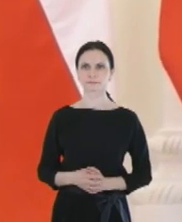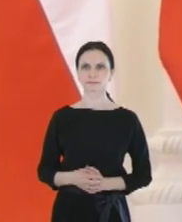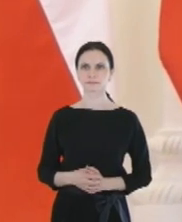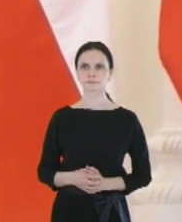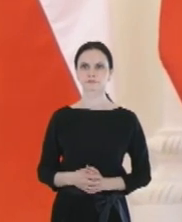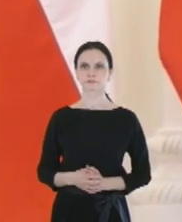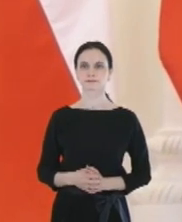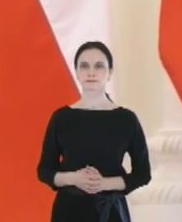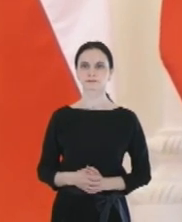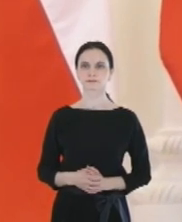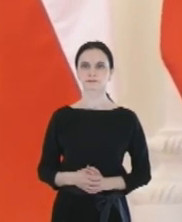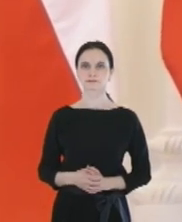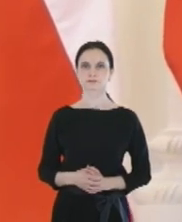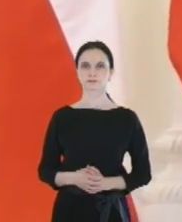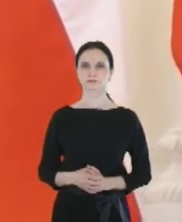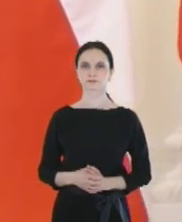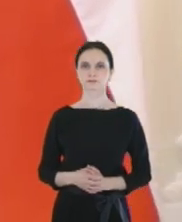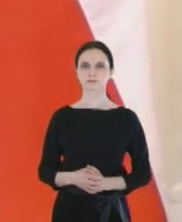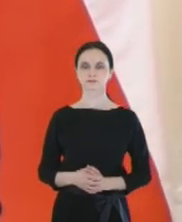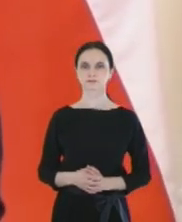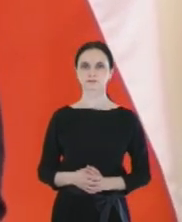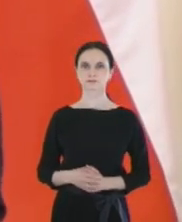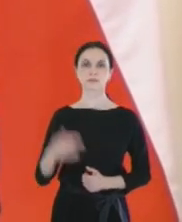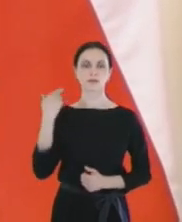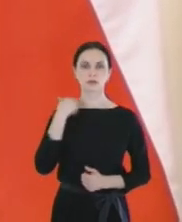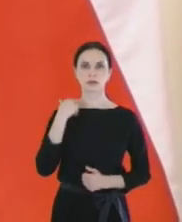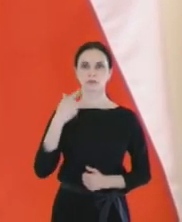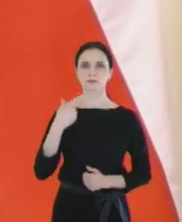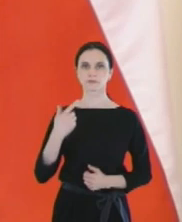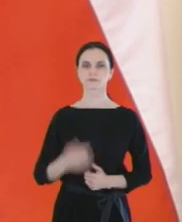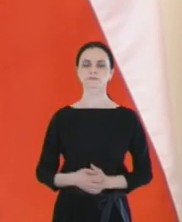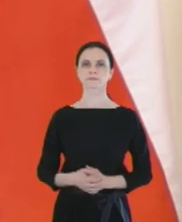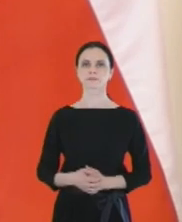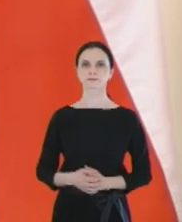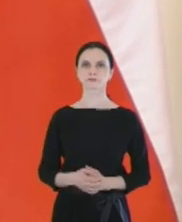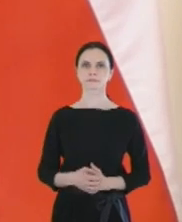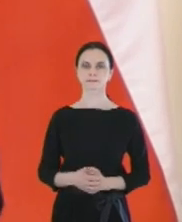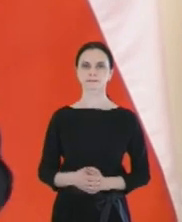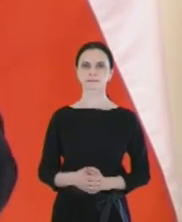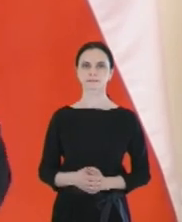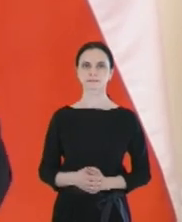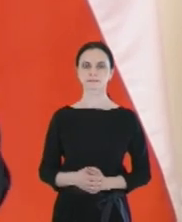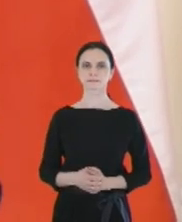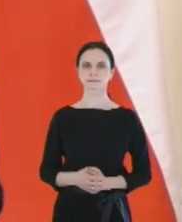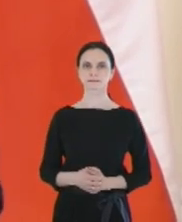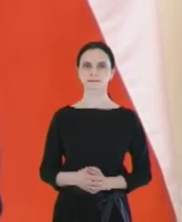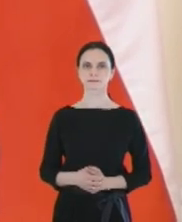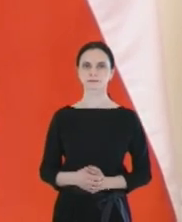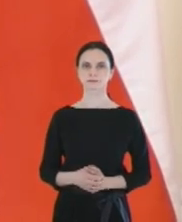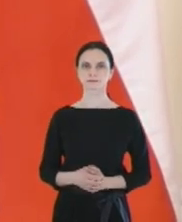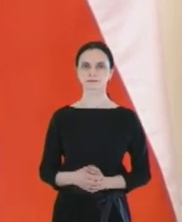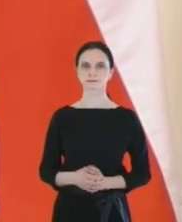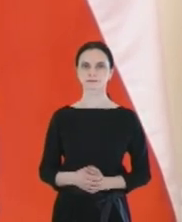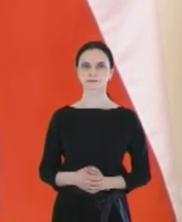strong ties, our two countries, historically, but more important, we share... Istoriniai, tačiau dar svarbiau,